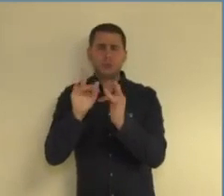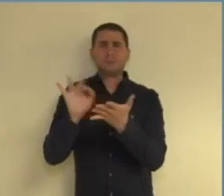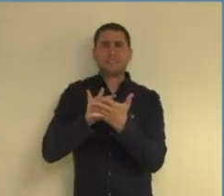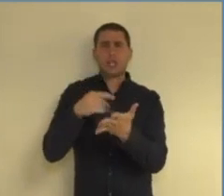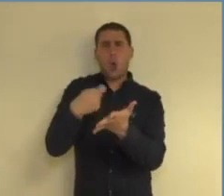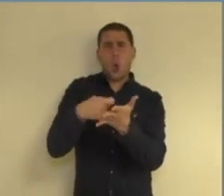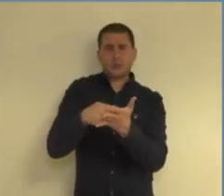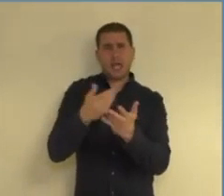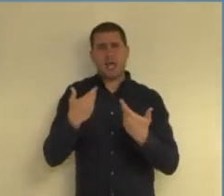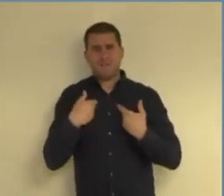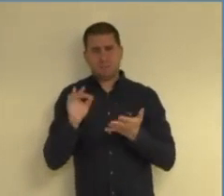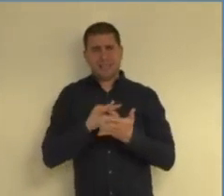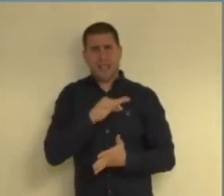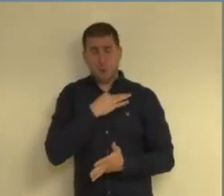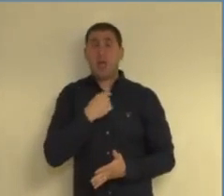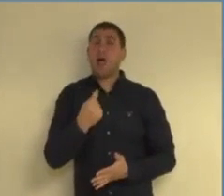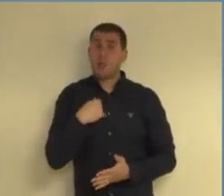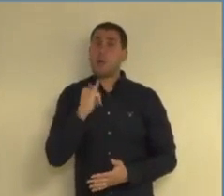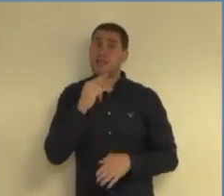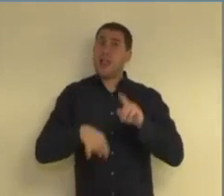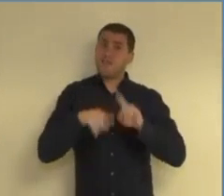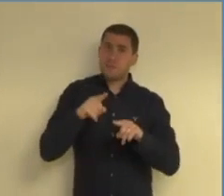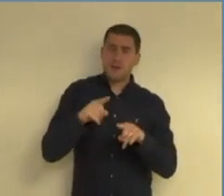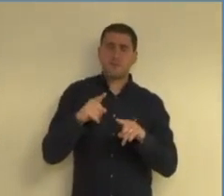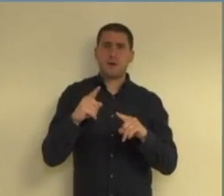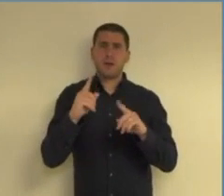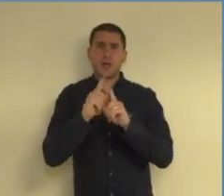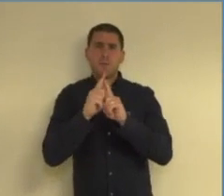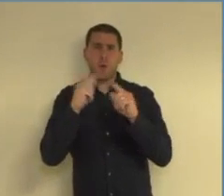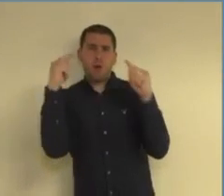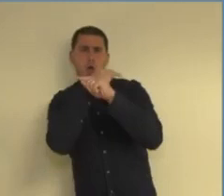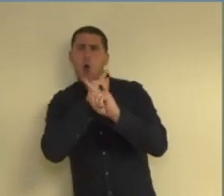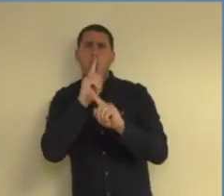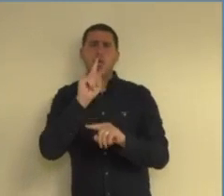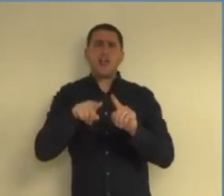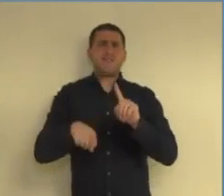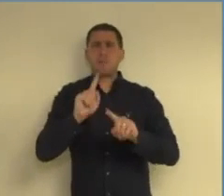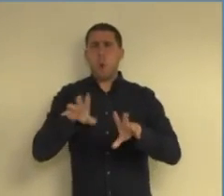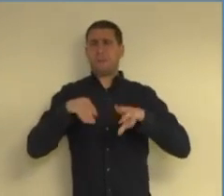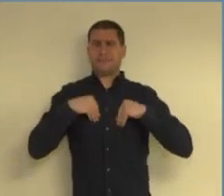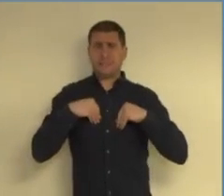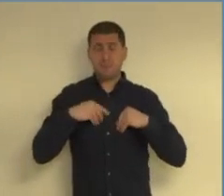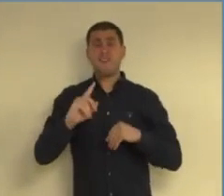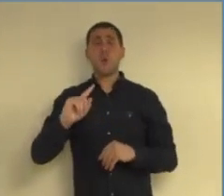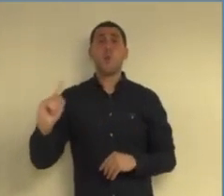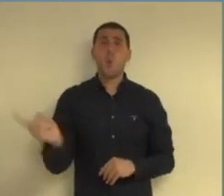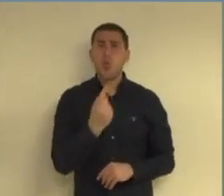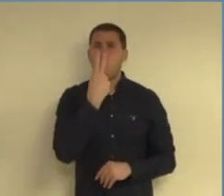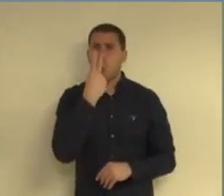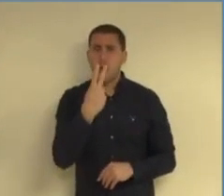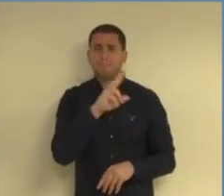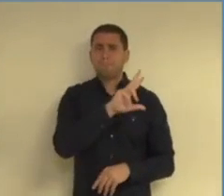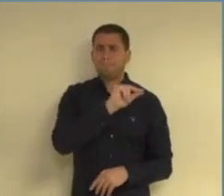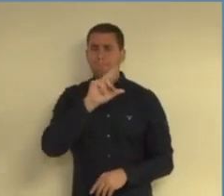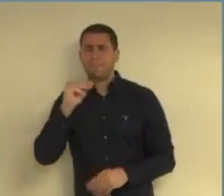משרד האוצר לבינינו אנחנו אכן לפעמים לא חושבים אותו דבר, אנחנו לא תמיד מסכימים אבל כולנו רואים